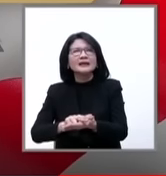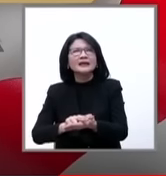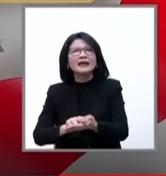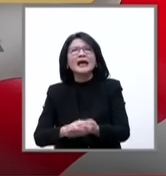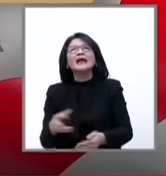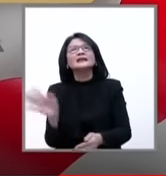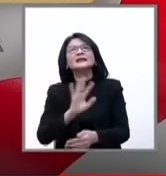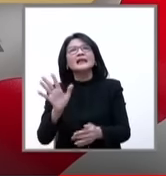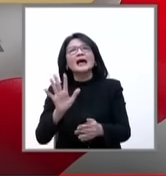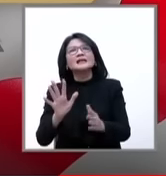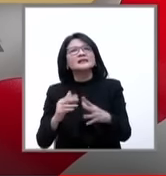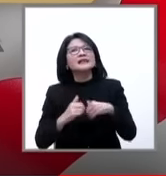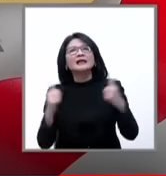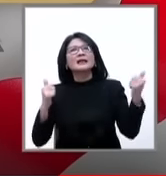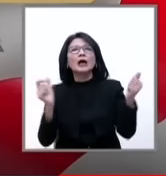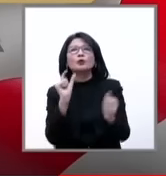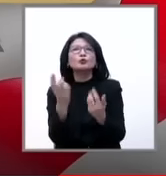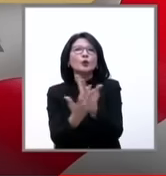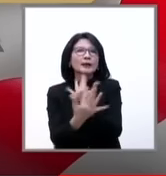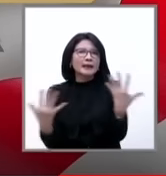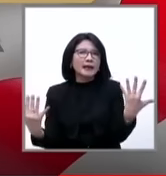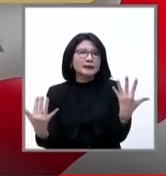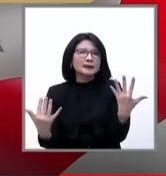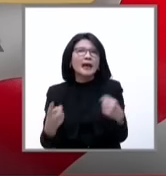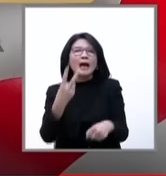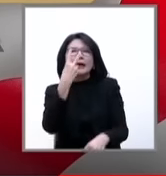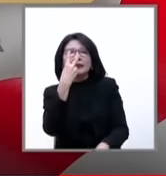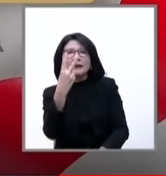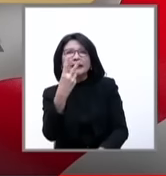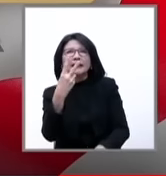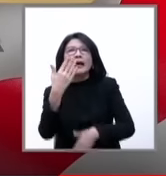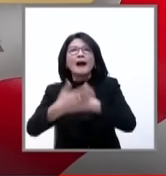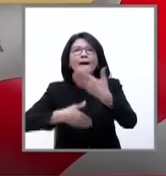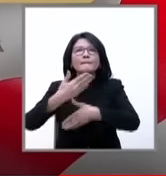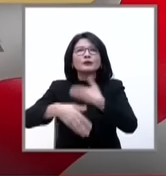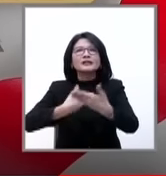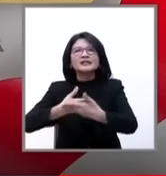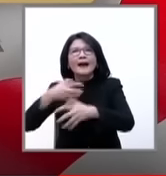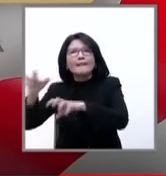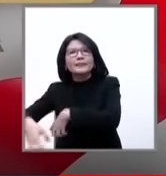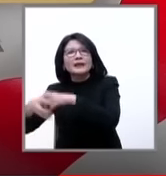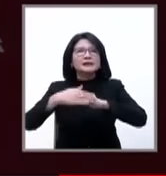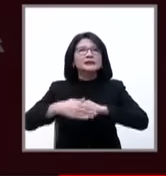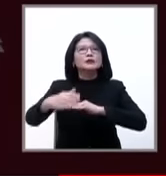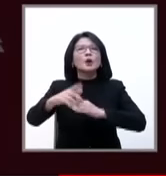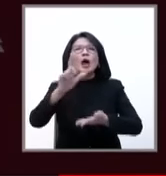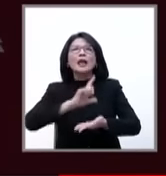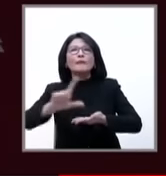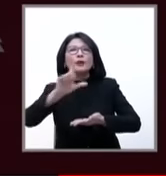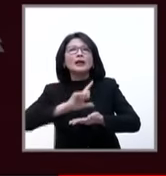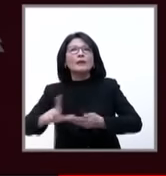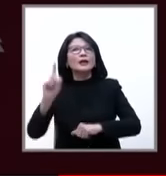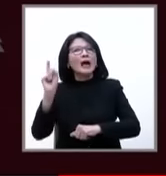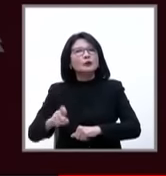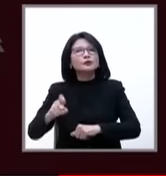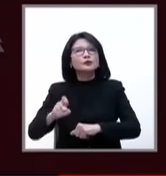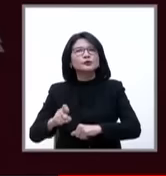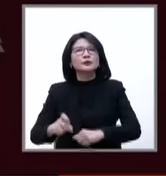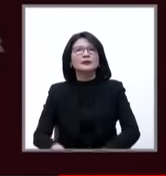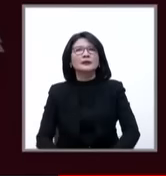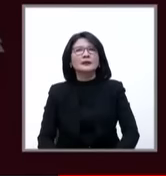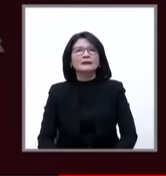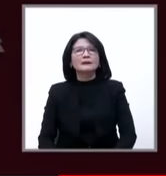dari perdebatan kali ini kalau pemilih jeli gitu ya dan seksama dalam mengamati debat ini.